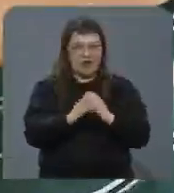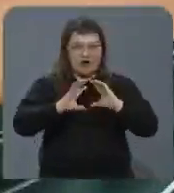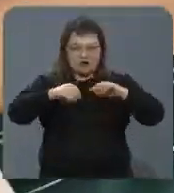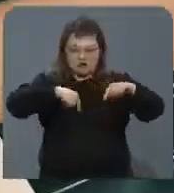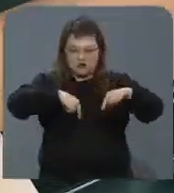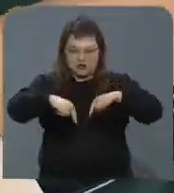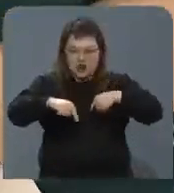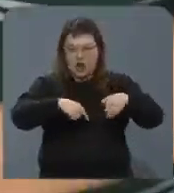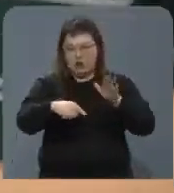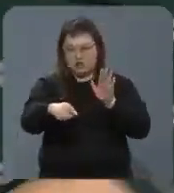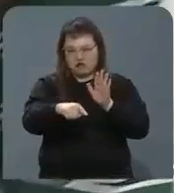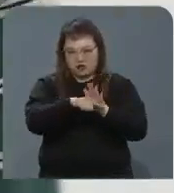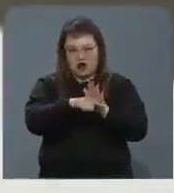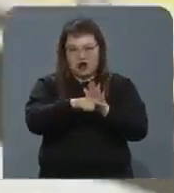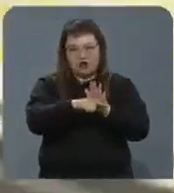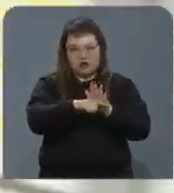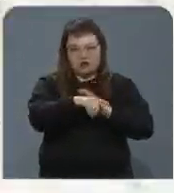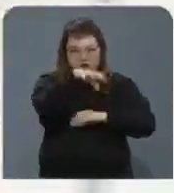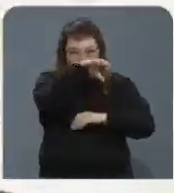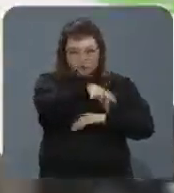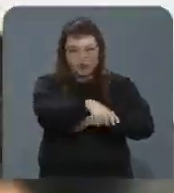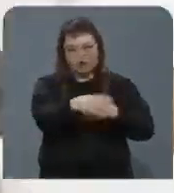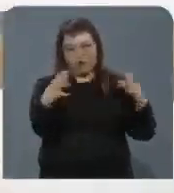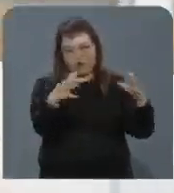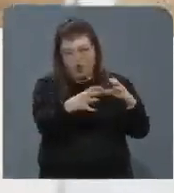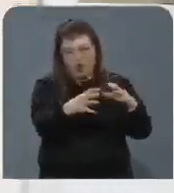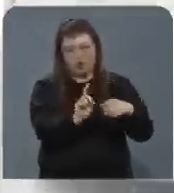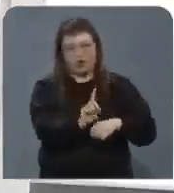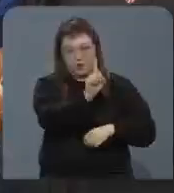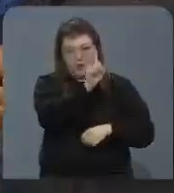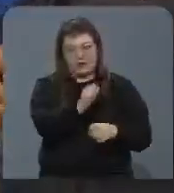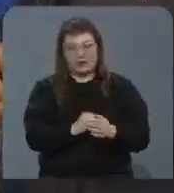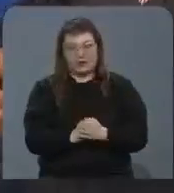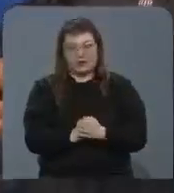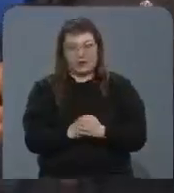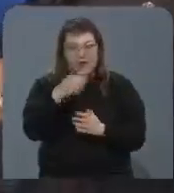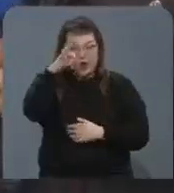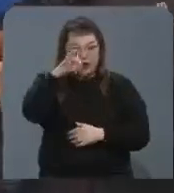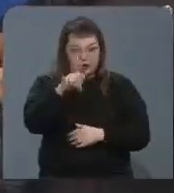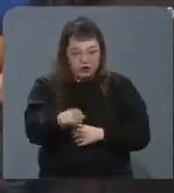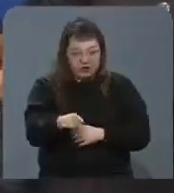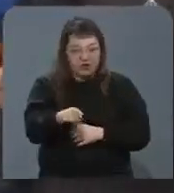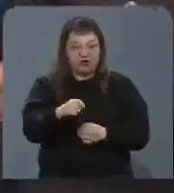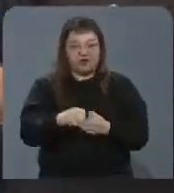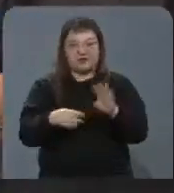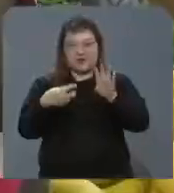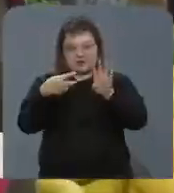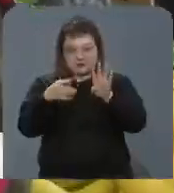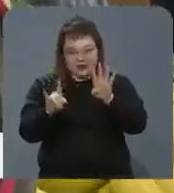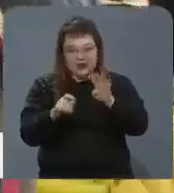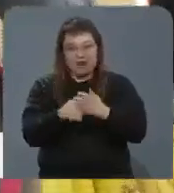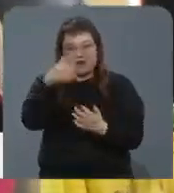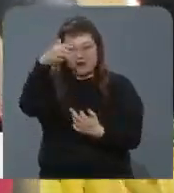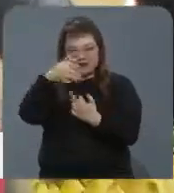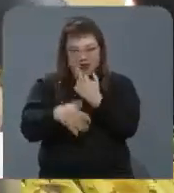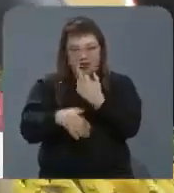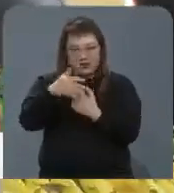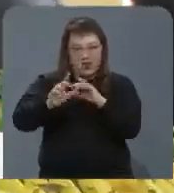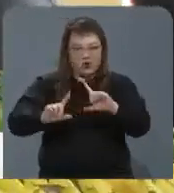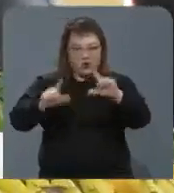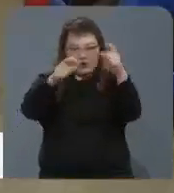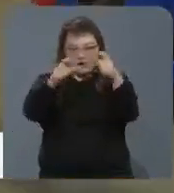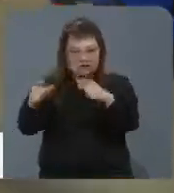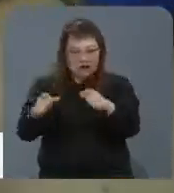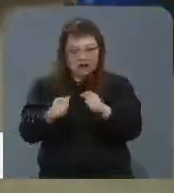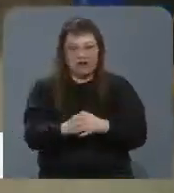국정수행 부정평가 집단에서 상대적으로 높았습니다. 위성곤 의원은 40대와 서귀포시 동지역